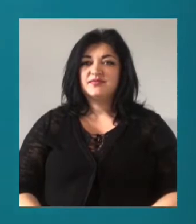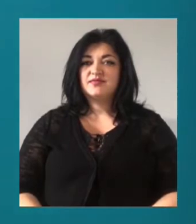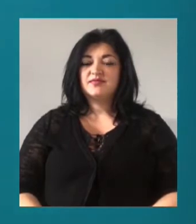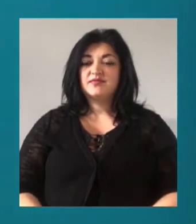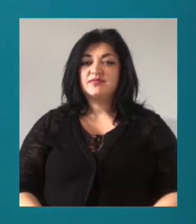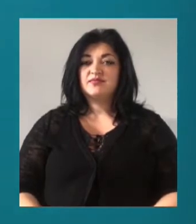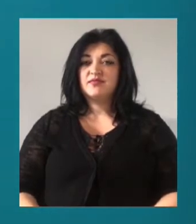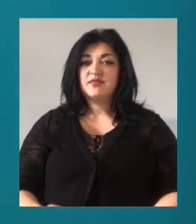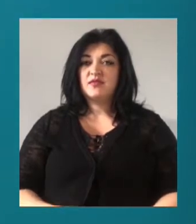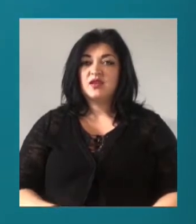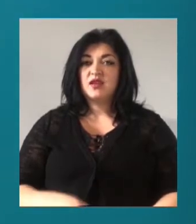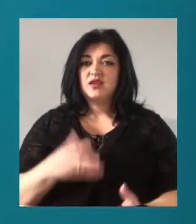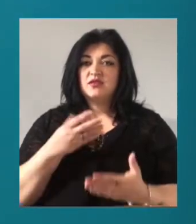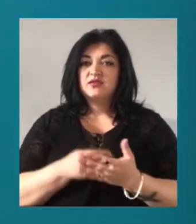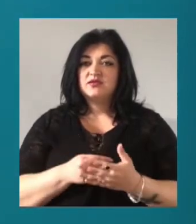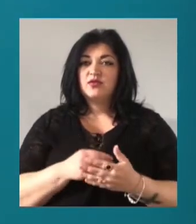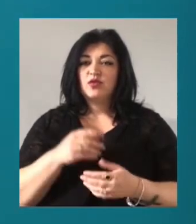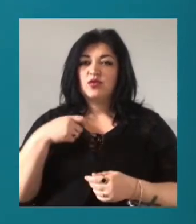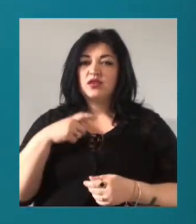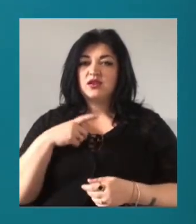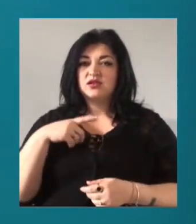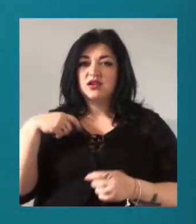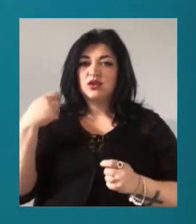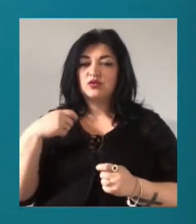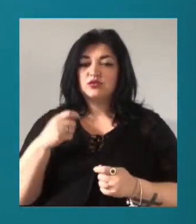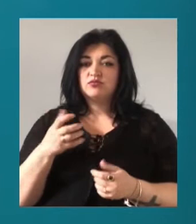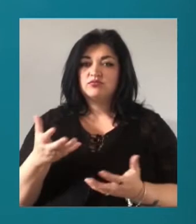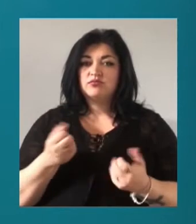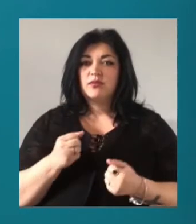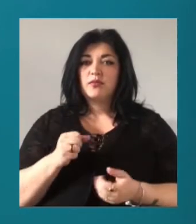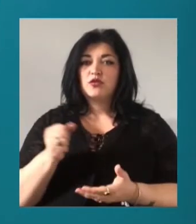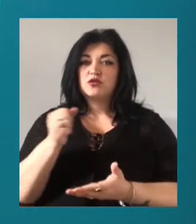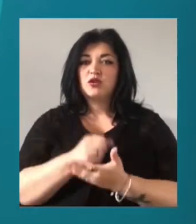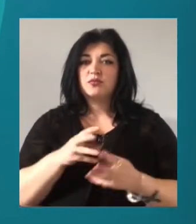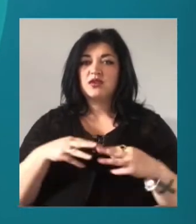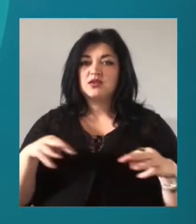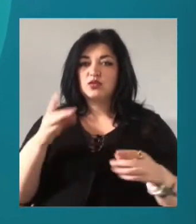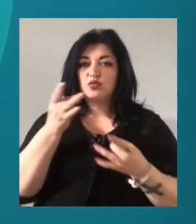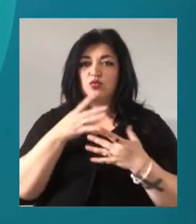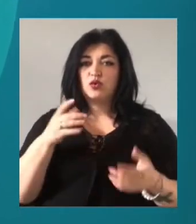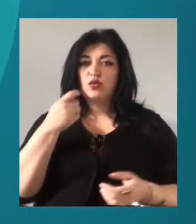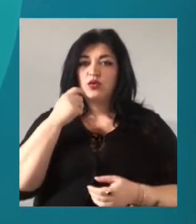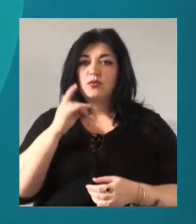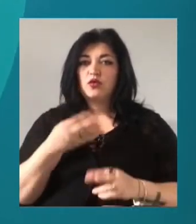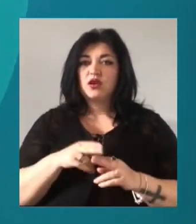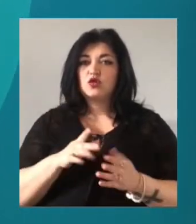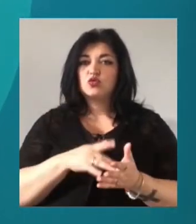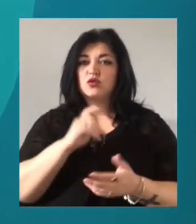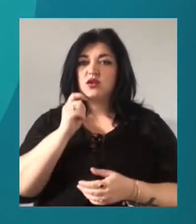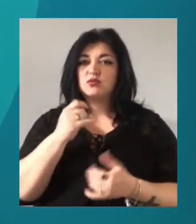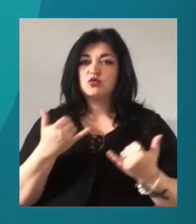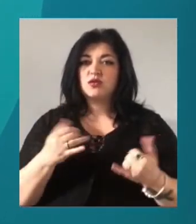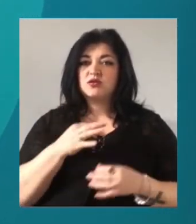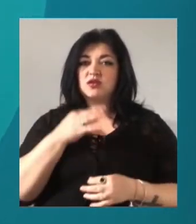Ймовірно, продасть свою частку Одеської кіностудії, якщо отримує посаду міністра культури України. Про таке журналістам Суспільного